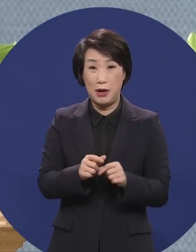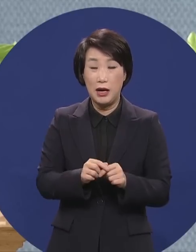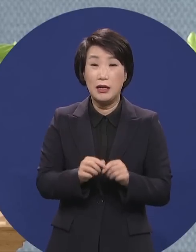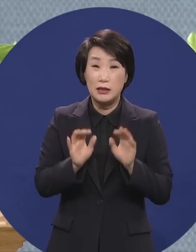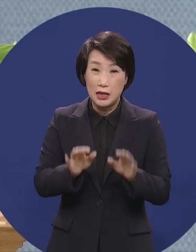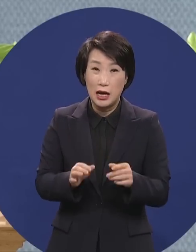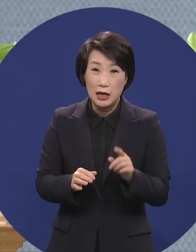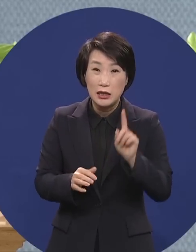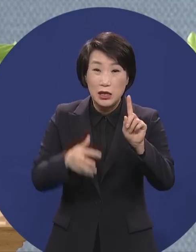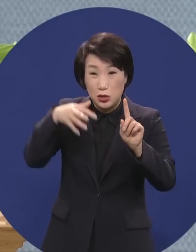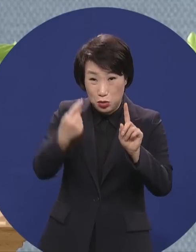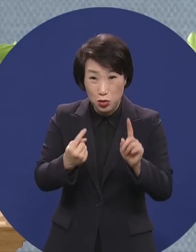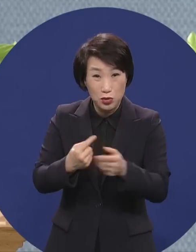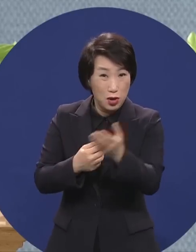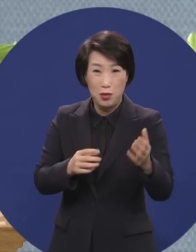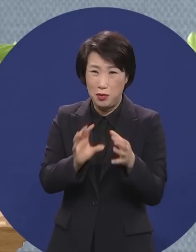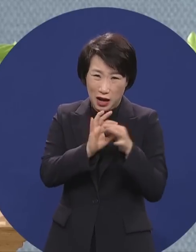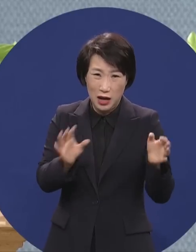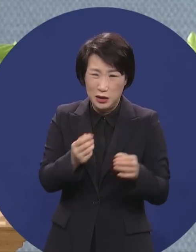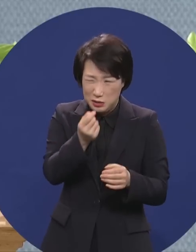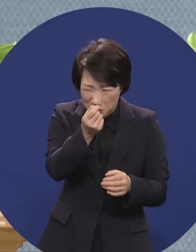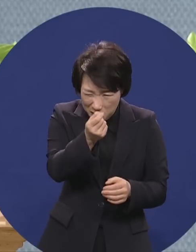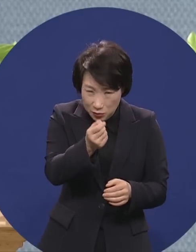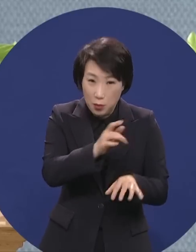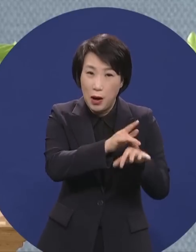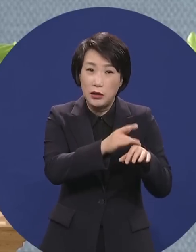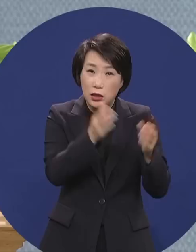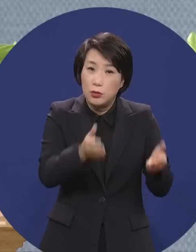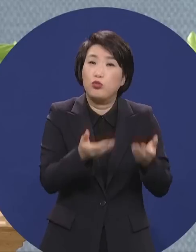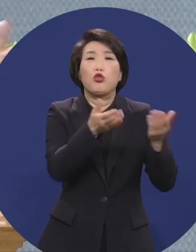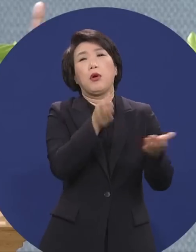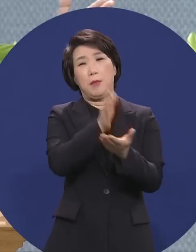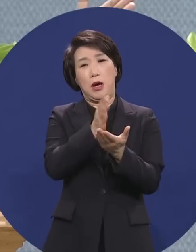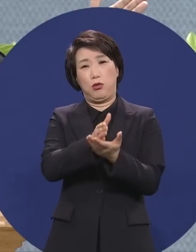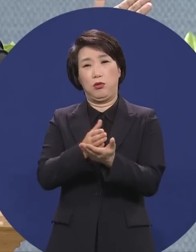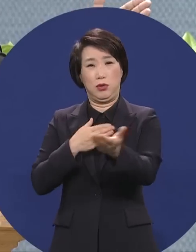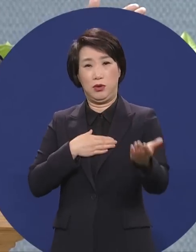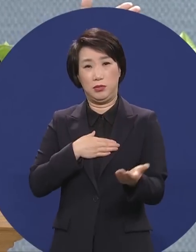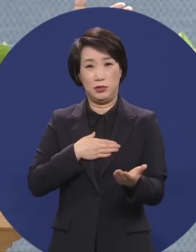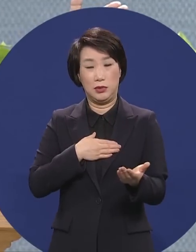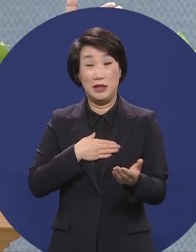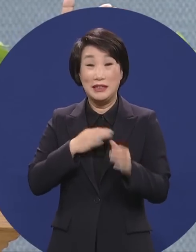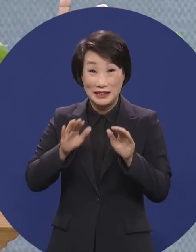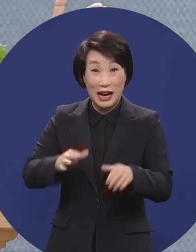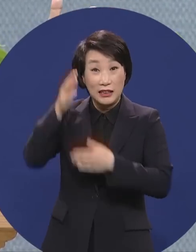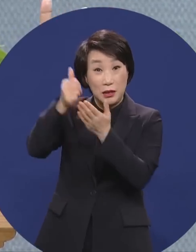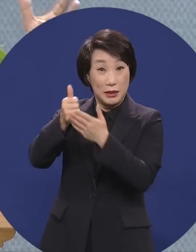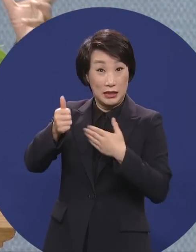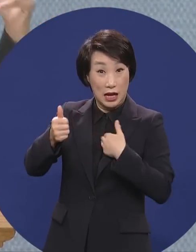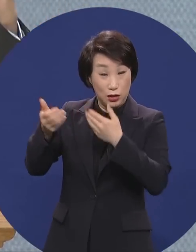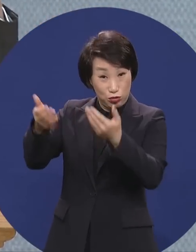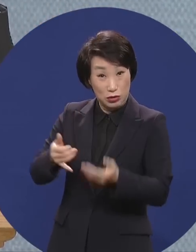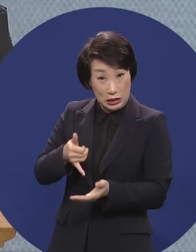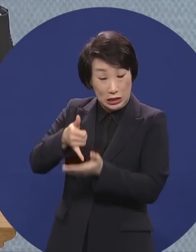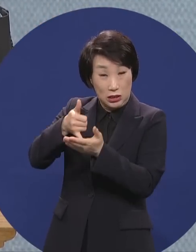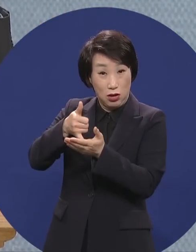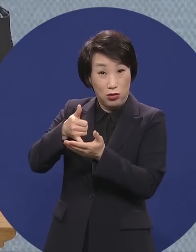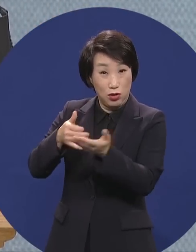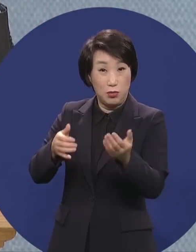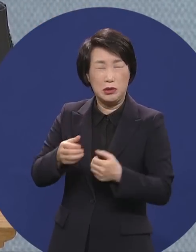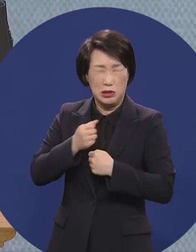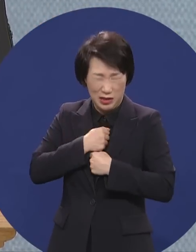한 분초라도 털만큼도 그놈에게 틈을 주지 말고 하나님이 내게 주신 인격을